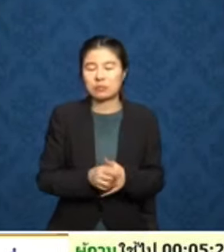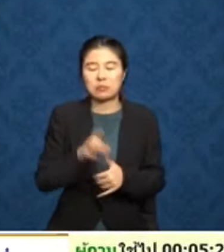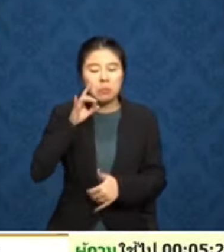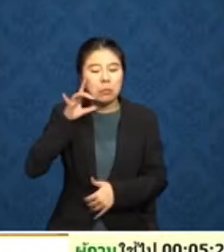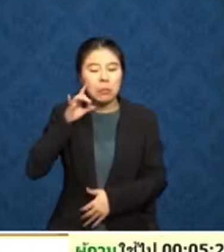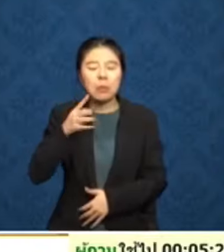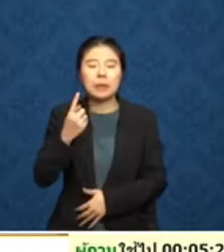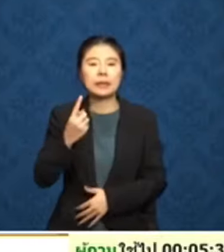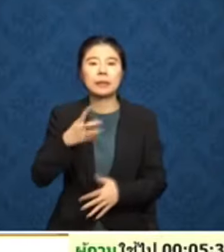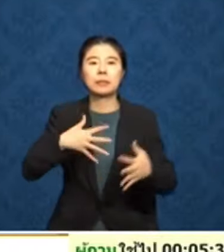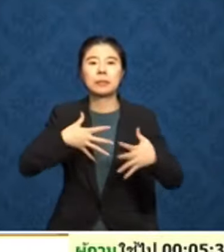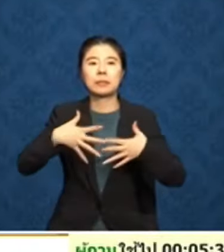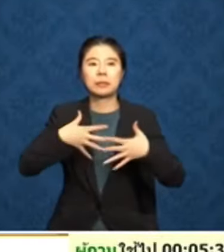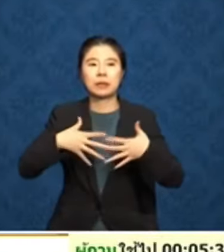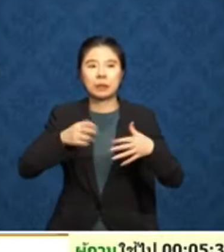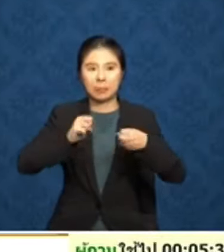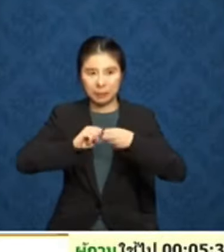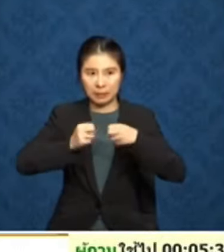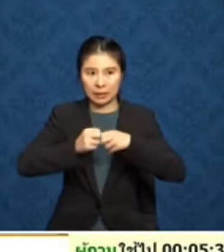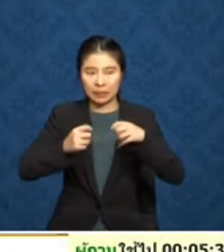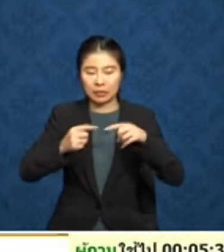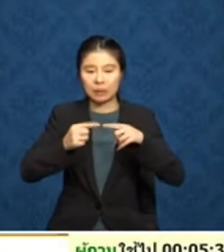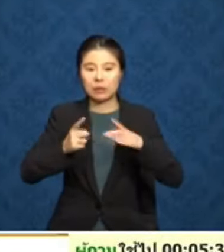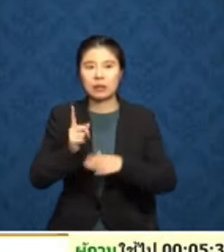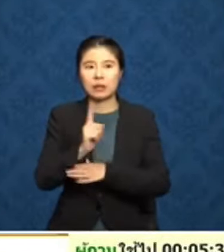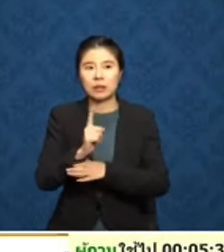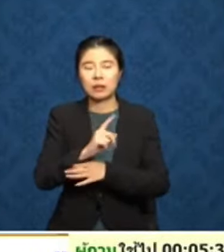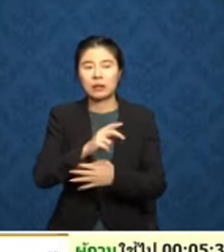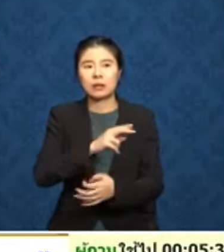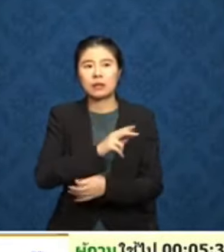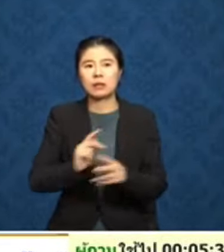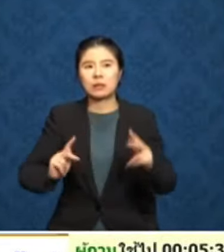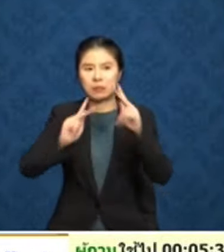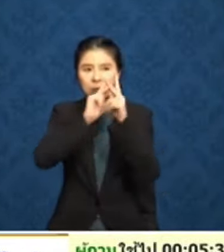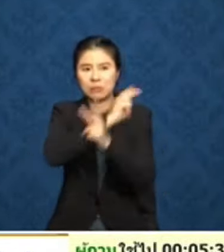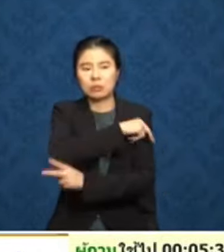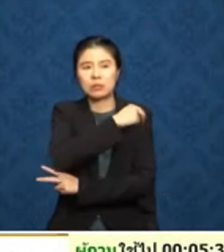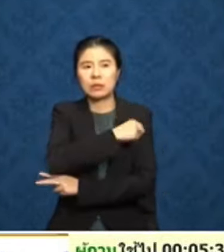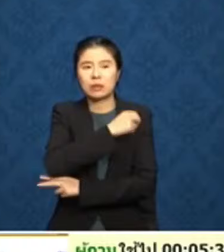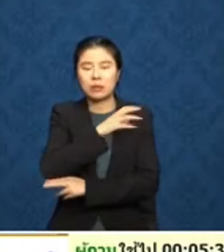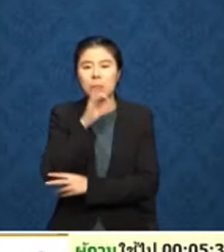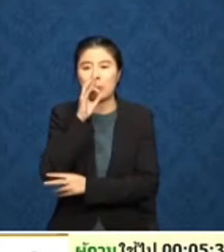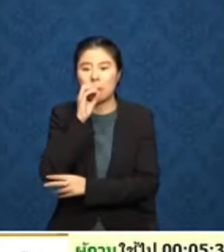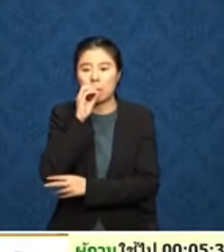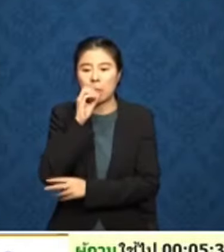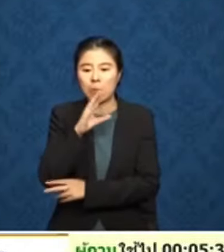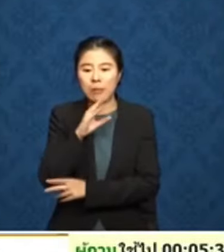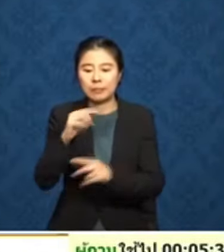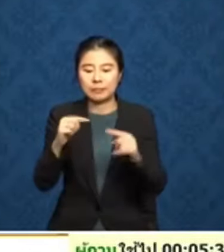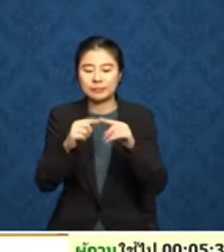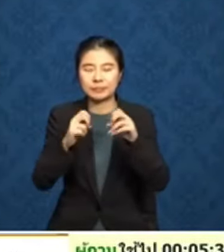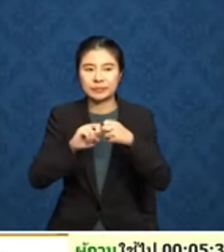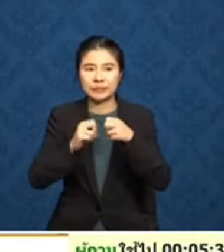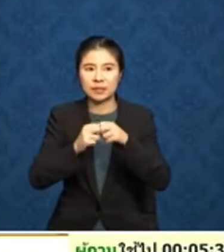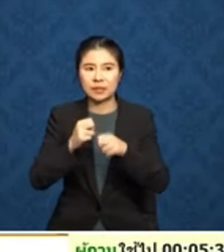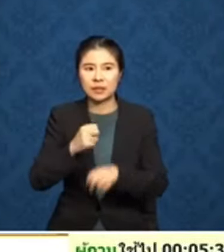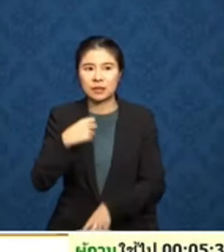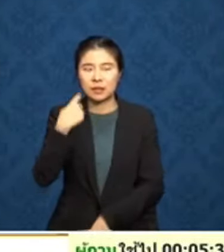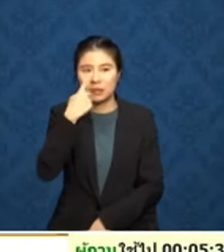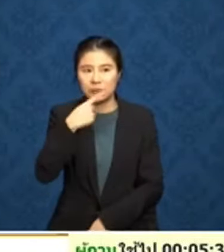ปัญหาหนึ่งแต่ว่าพอไปแจ้งสาธารณสุขเนี่ยก็จะเจอกับอีกปัญหาหนึ่งก็คือว่าไม่รู้ว่าใครจะเ